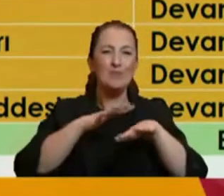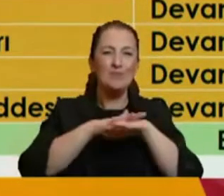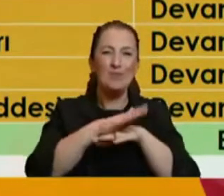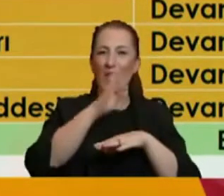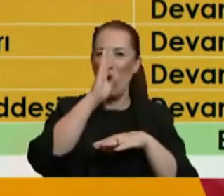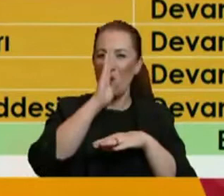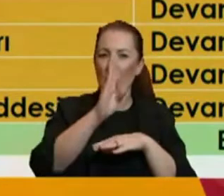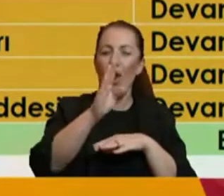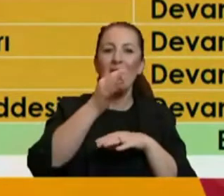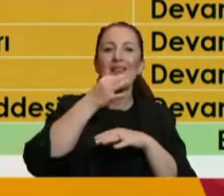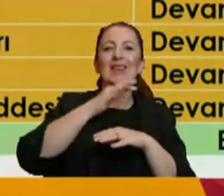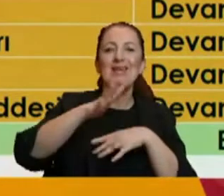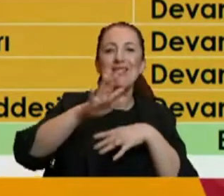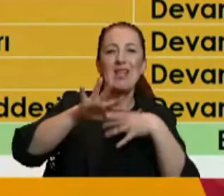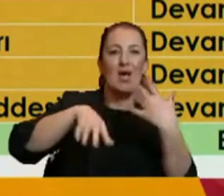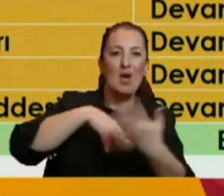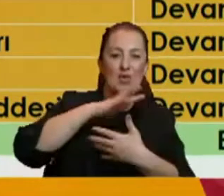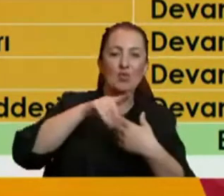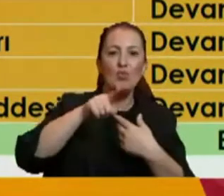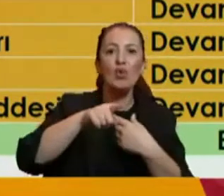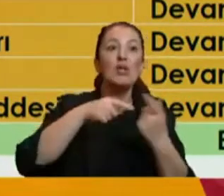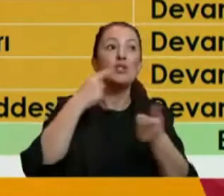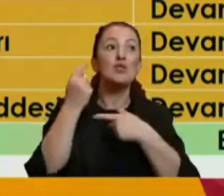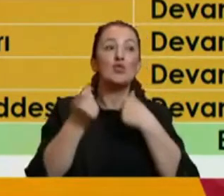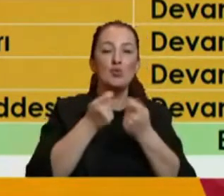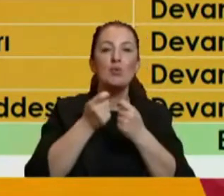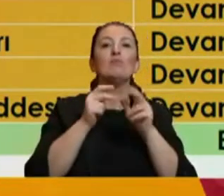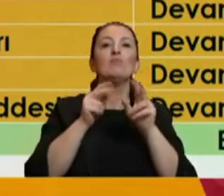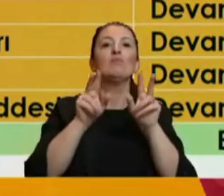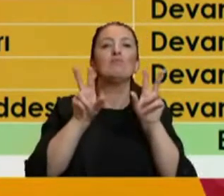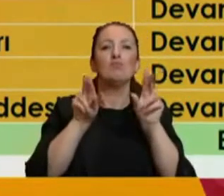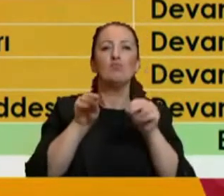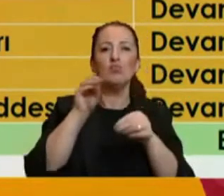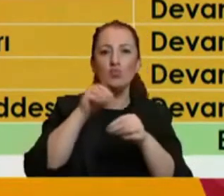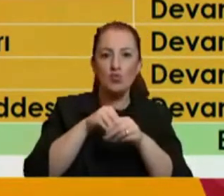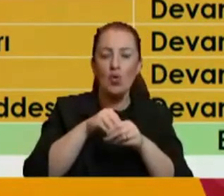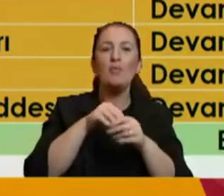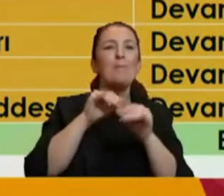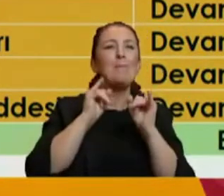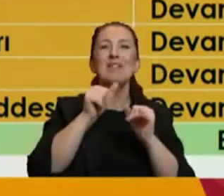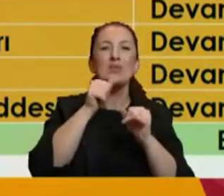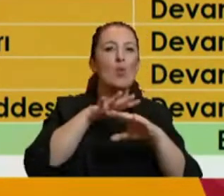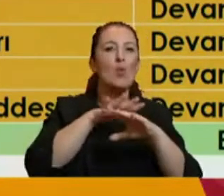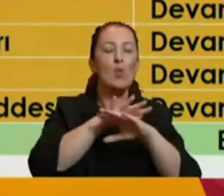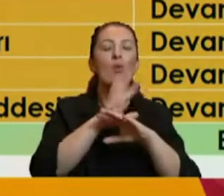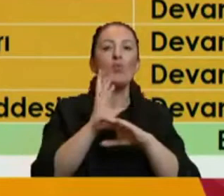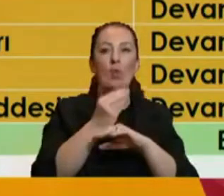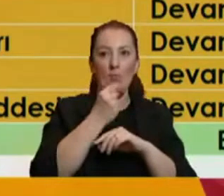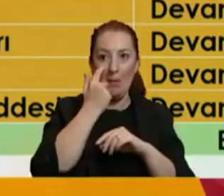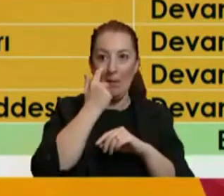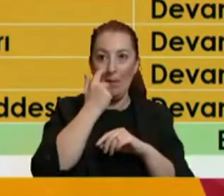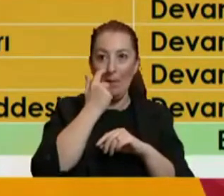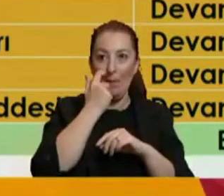denize karışıyordu buradaki çalışmalarımızı tamamladık ve atıksu topluyoruz şu anda ayamama Deresi'nde